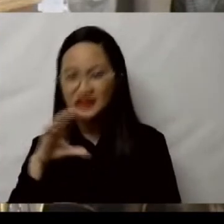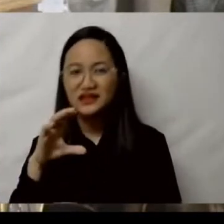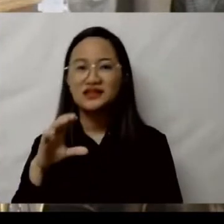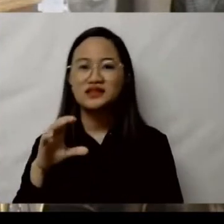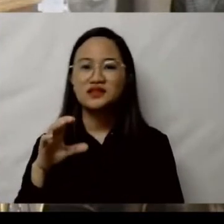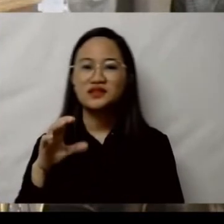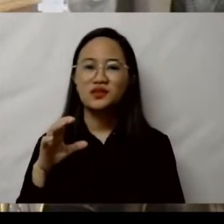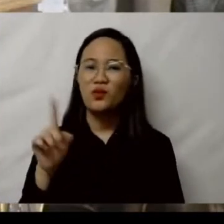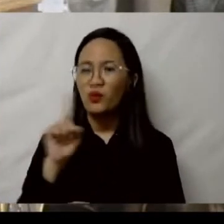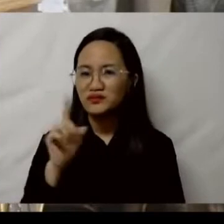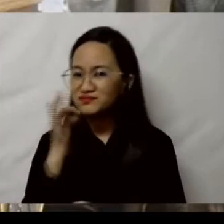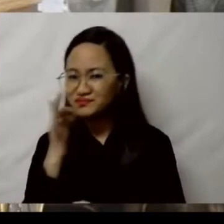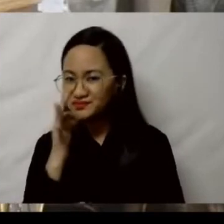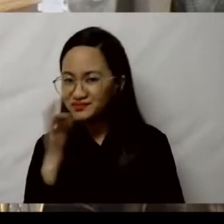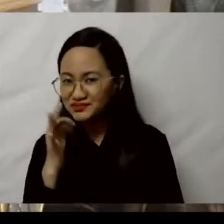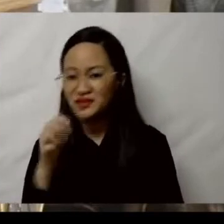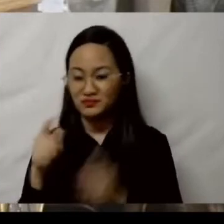sa pagka